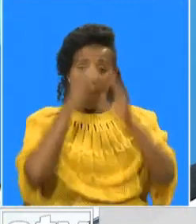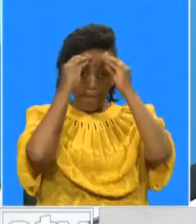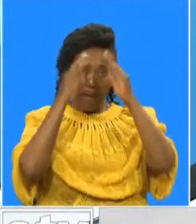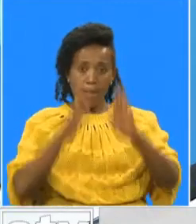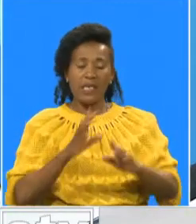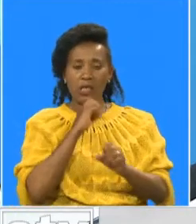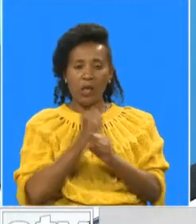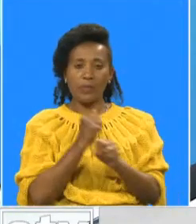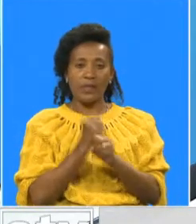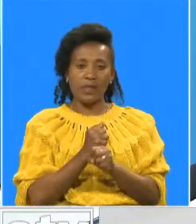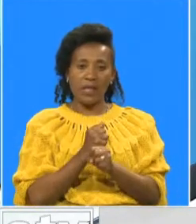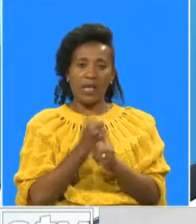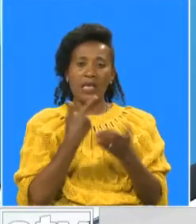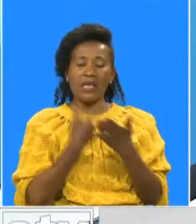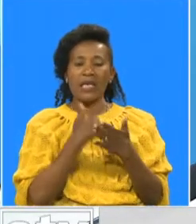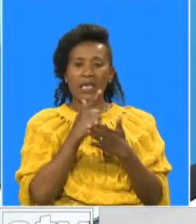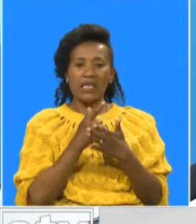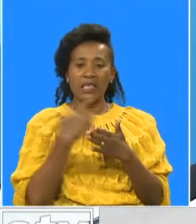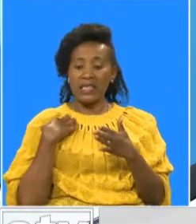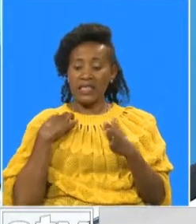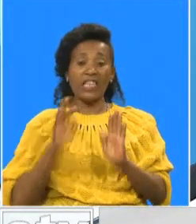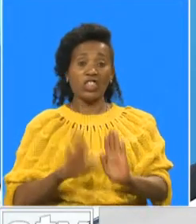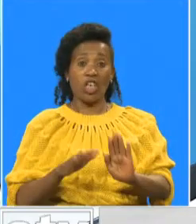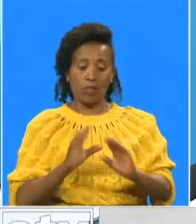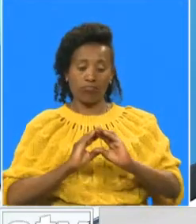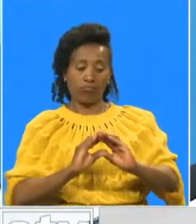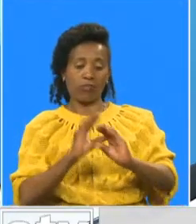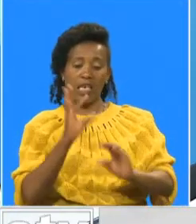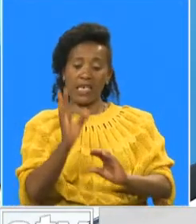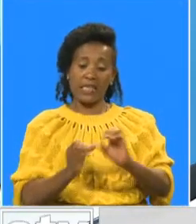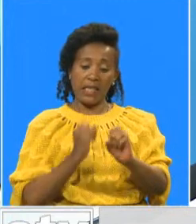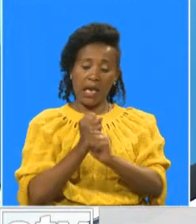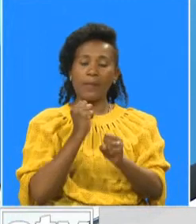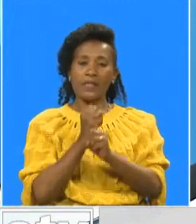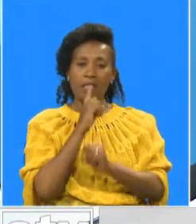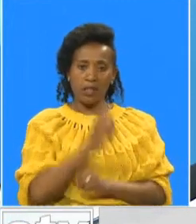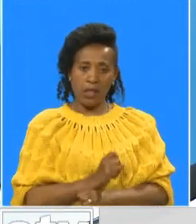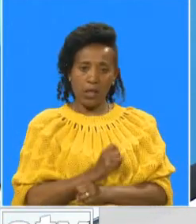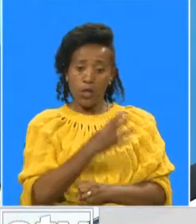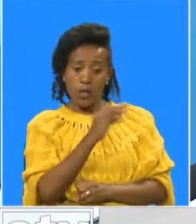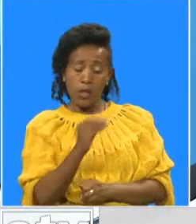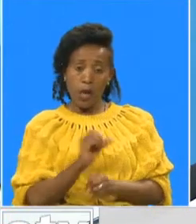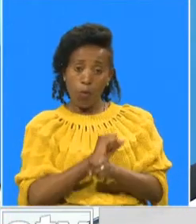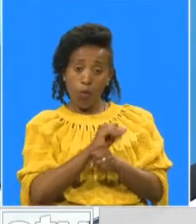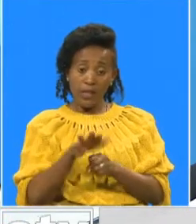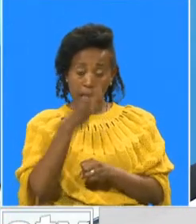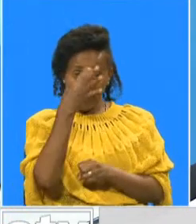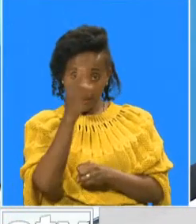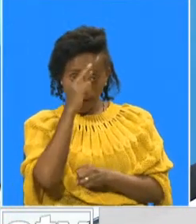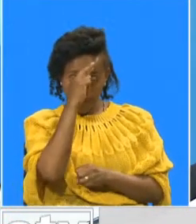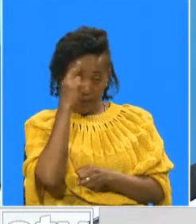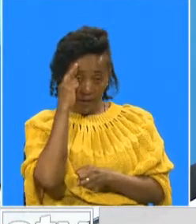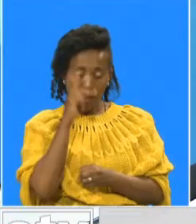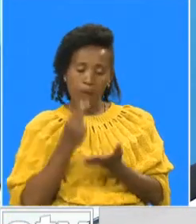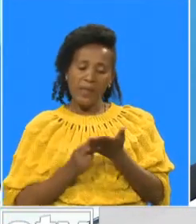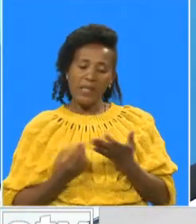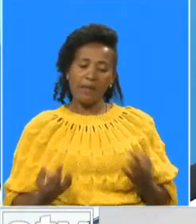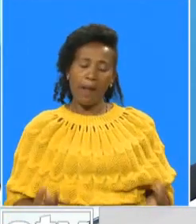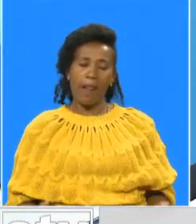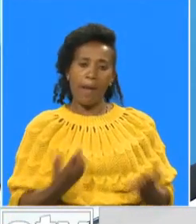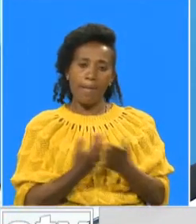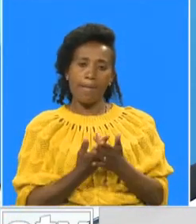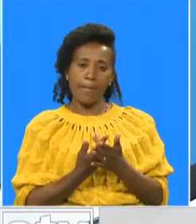በመምህርነት ነው የምሰራ። እጅ ስራ ሲንጀር ምናምን ነው የማስተምረው። ለዘጠኝ አመት አገልግያለሁ እና አሁን በኮቪድ-19 ምክንያት በጀት